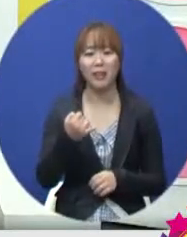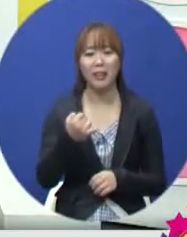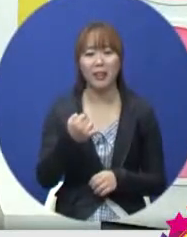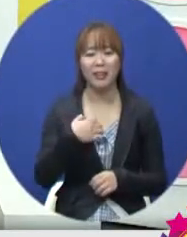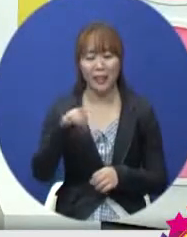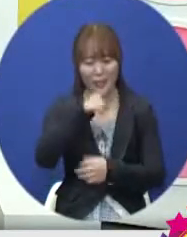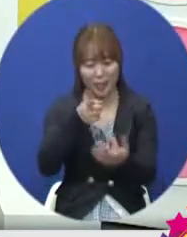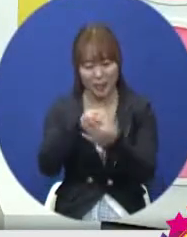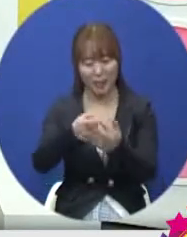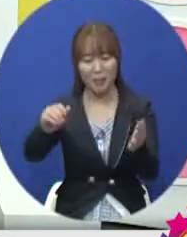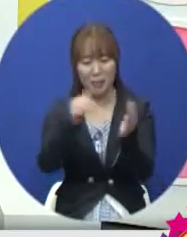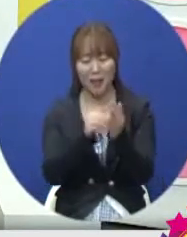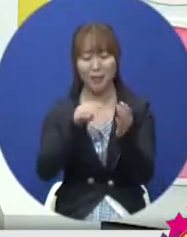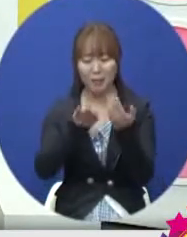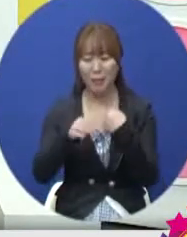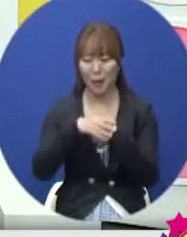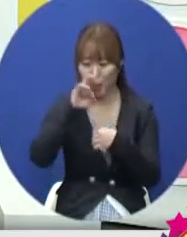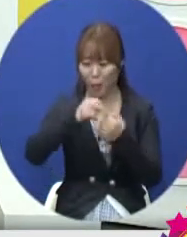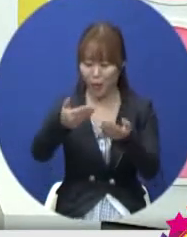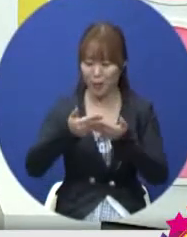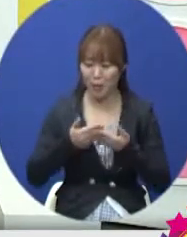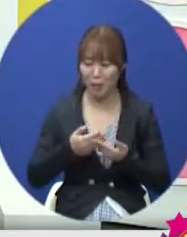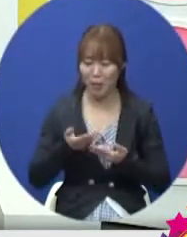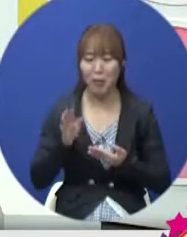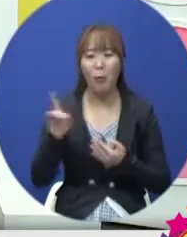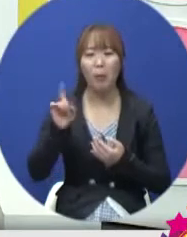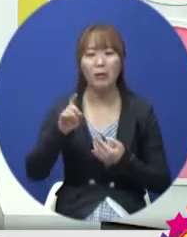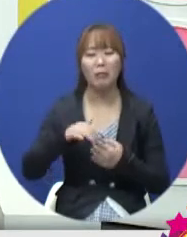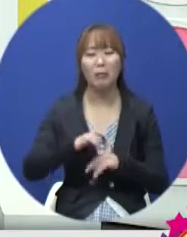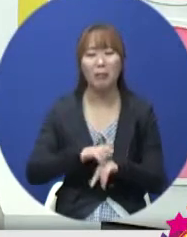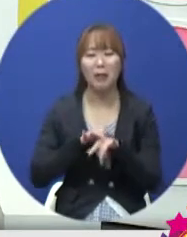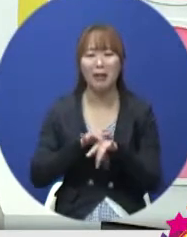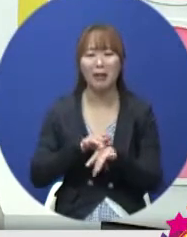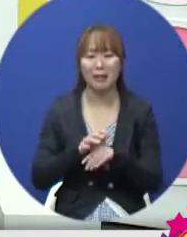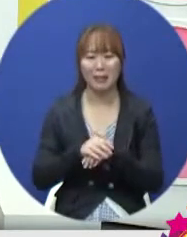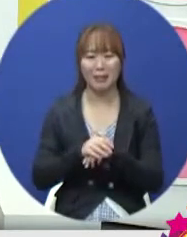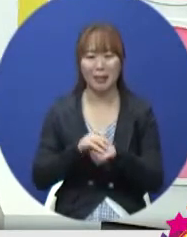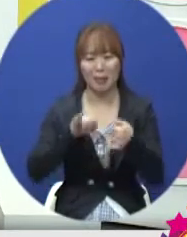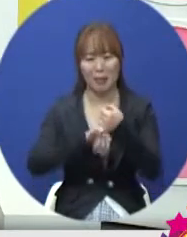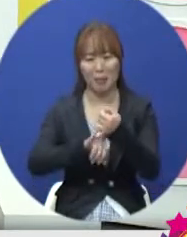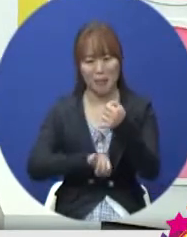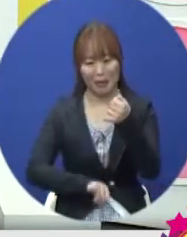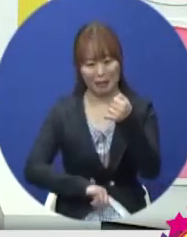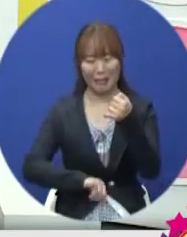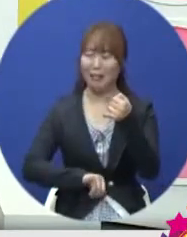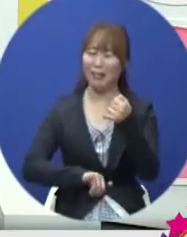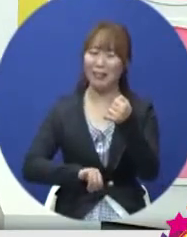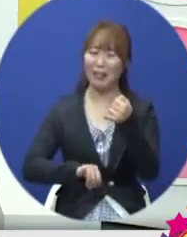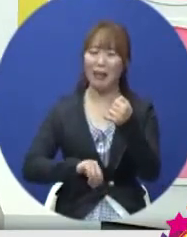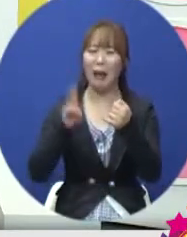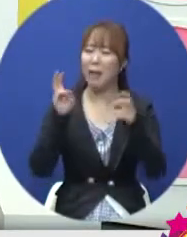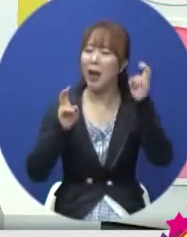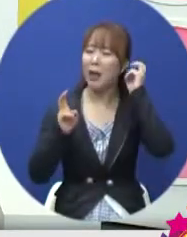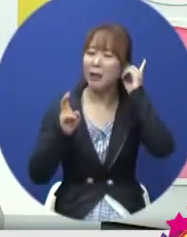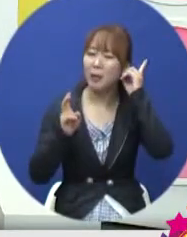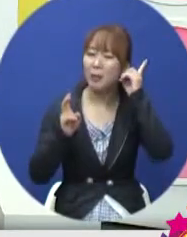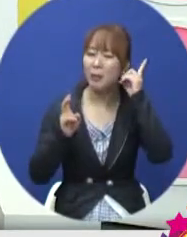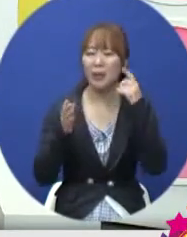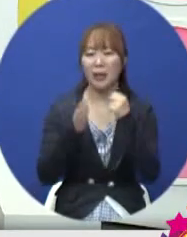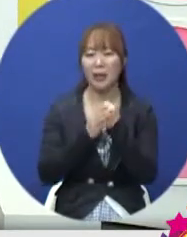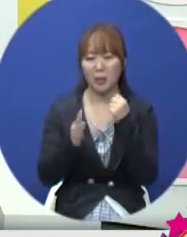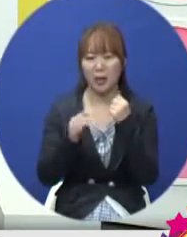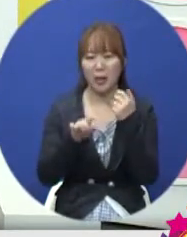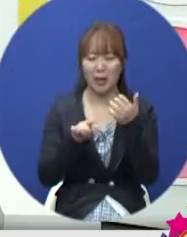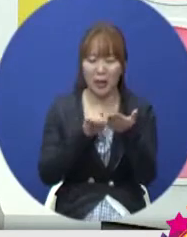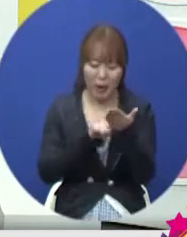제가 퀴즈 맞추면 노래 들려주신다면서 어디 가셨어요? 약속을 세상에. 안 지키셨어. 아, 아마 어. 휴대폰으로 오셔서